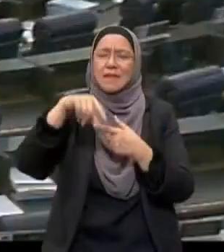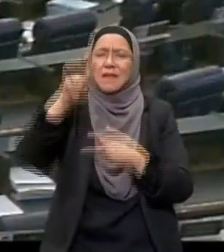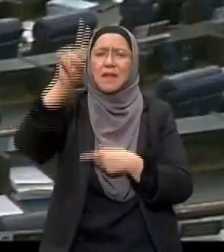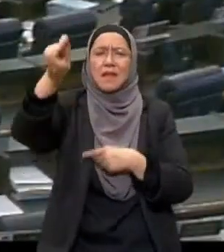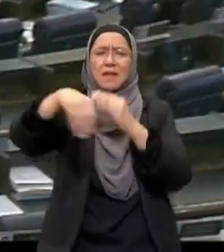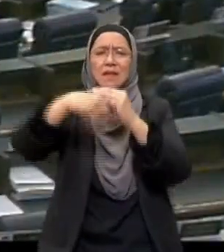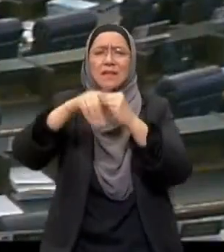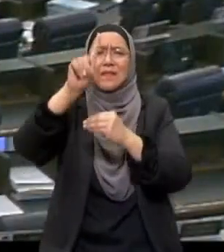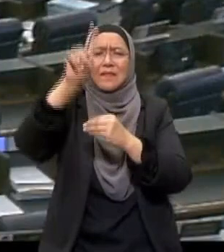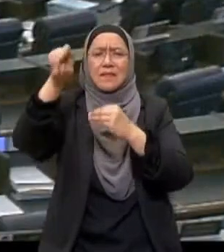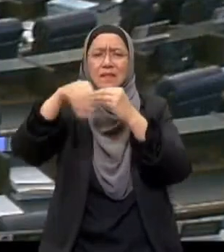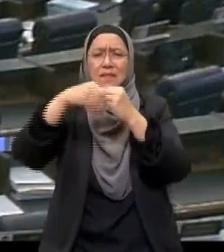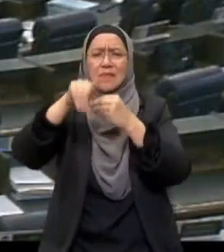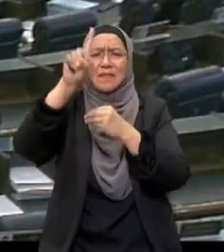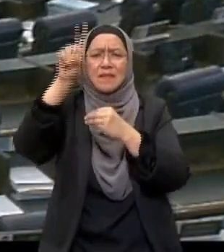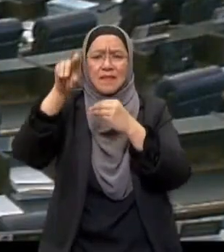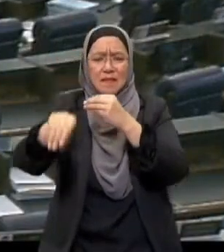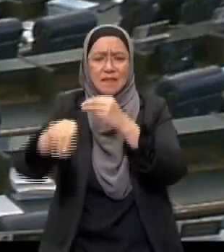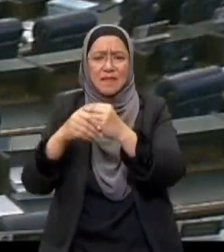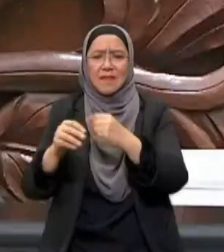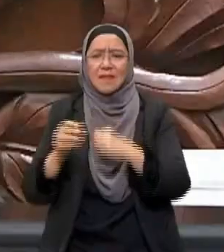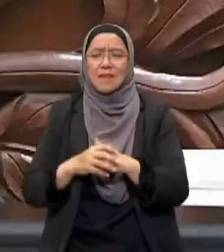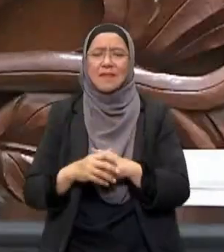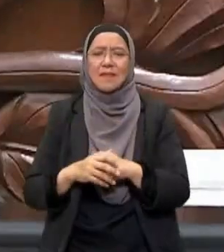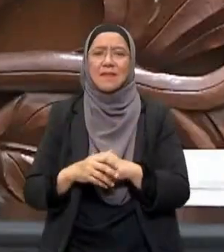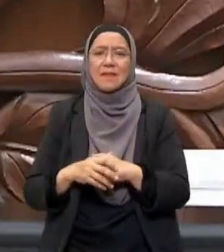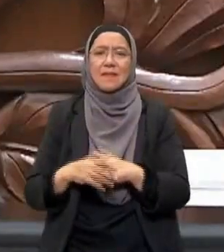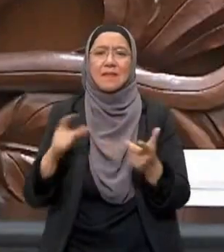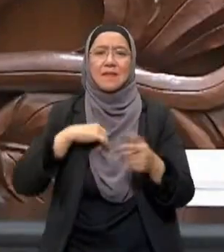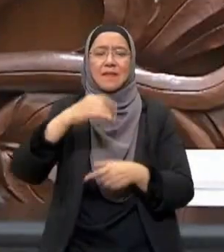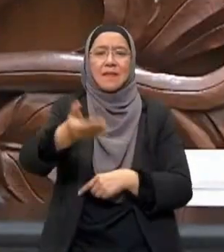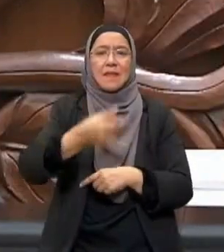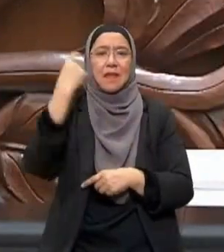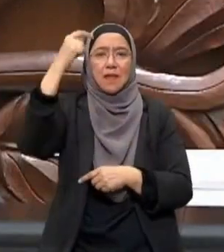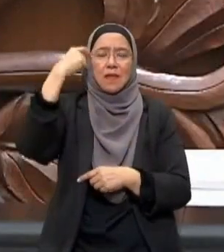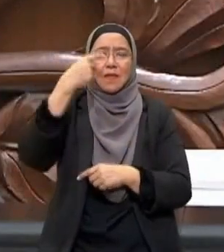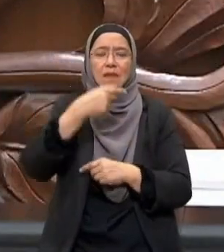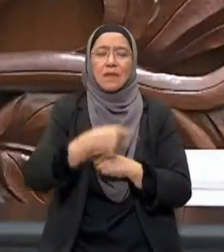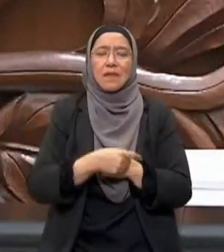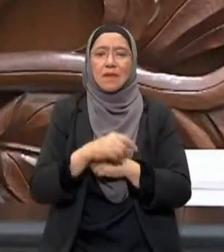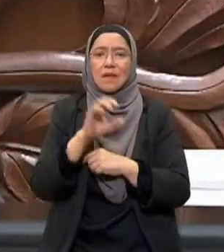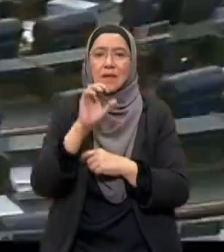pengemasan sebuah hotel mengakibatkan berlakunya kelewatan masa pendaftaran masuk terima kasih timbalan speak